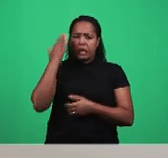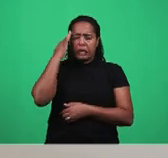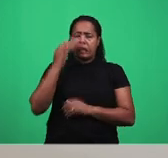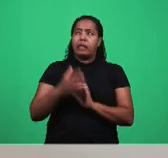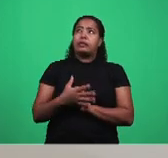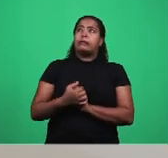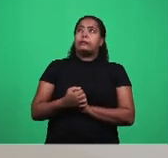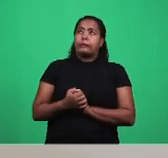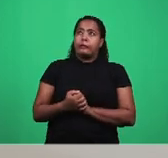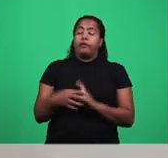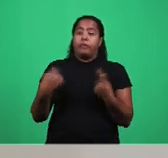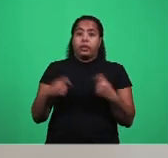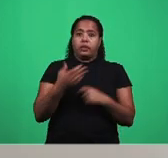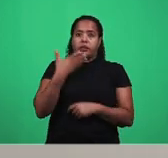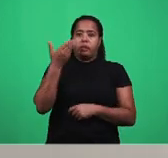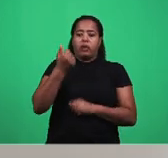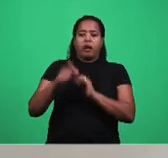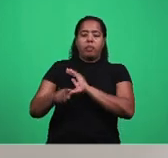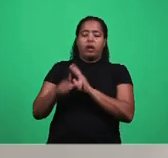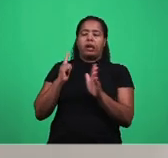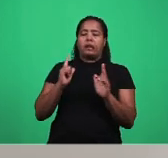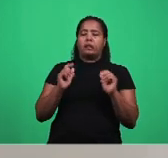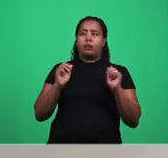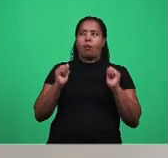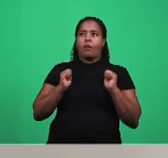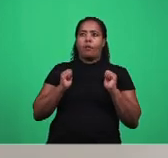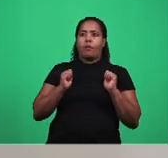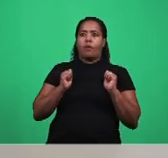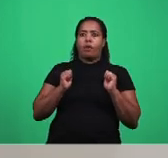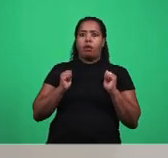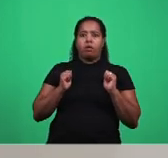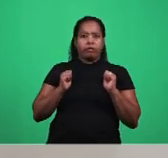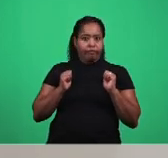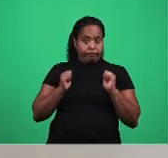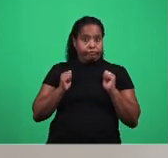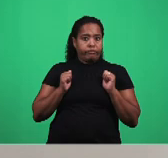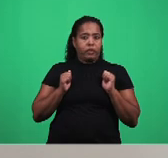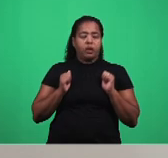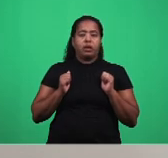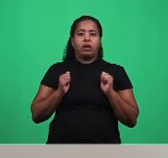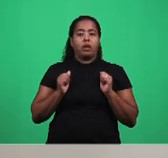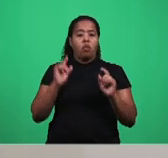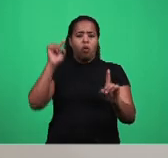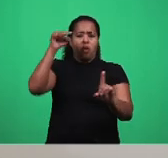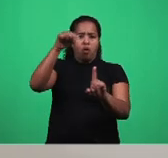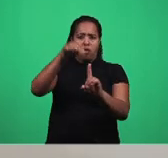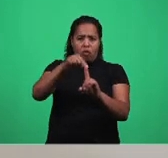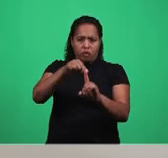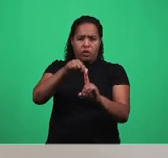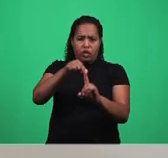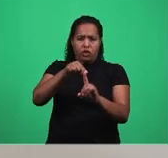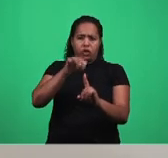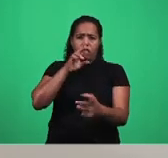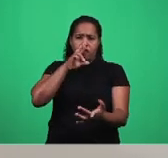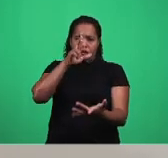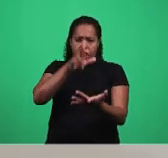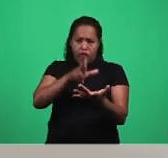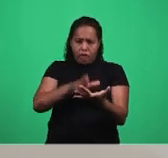ce qu'ils auraient dû faire. Et nous comprenons qu'on n'a pas touché les objectifs